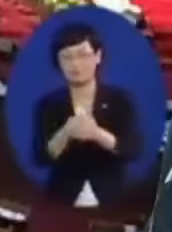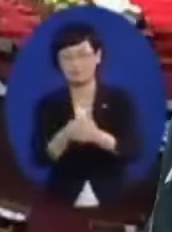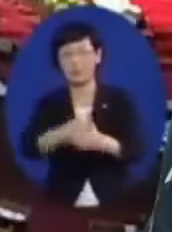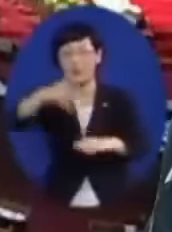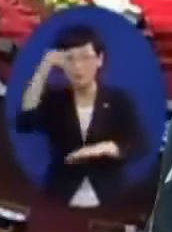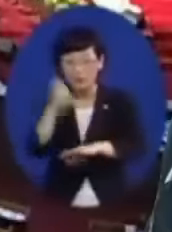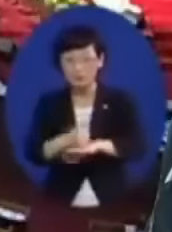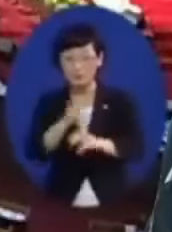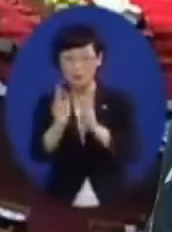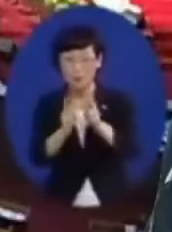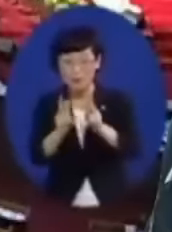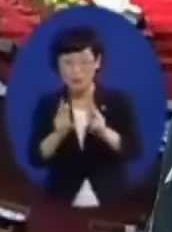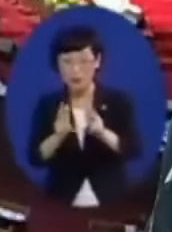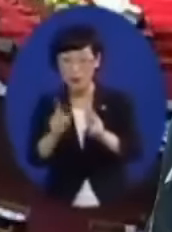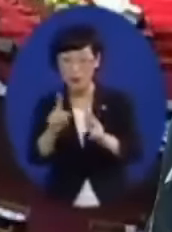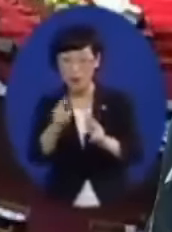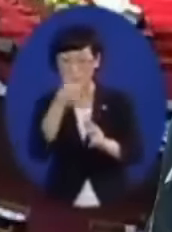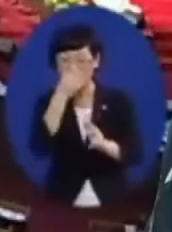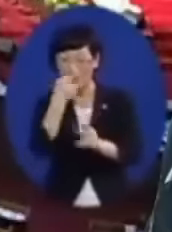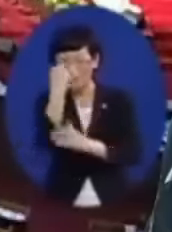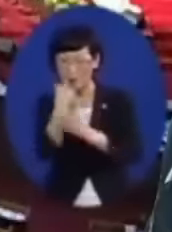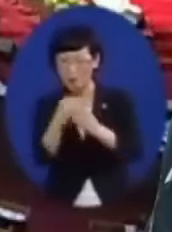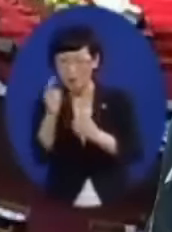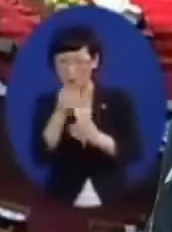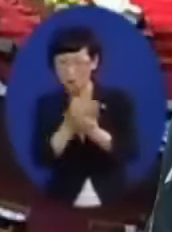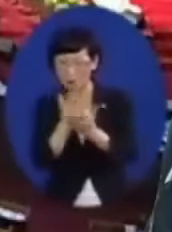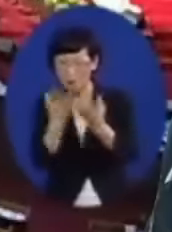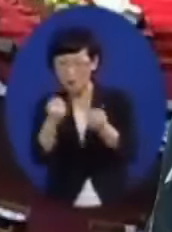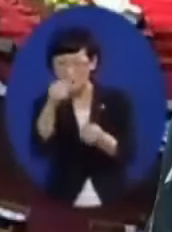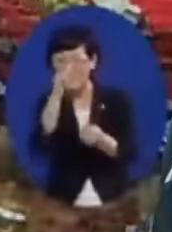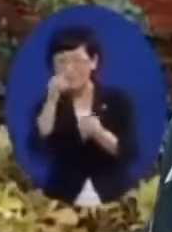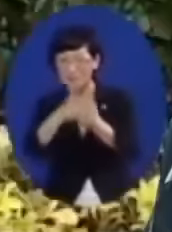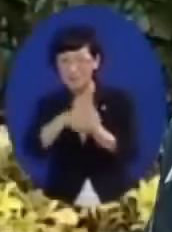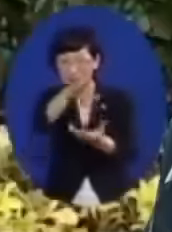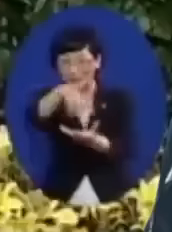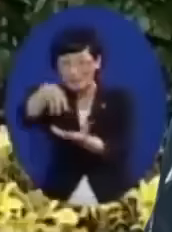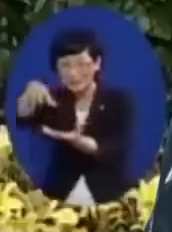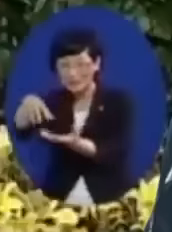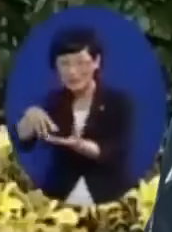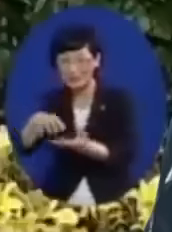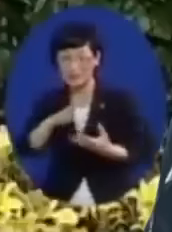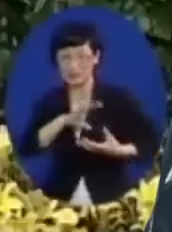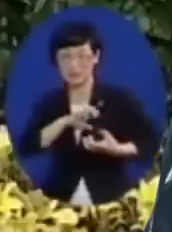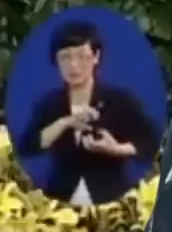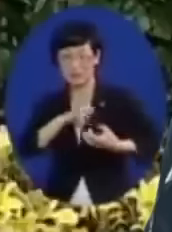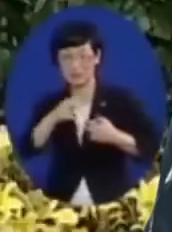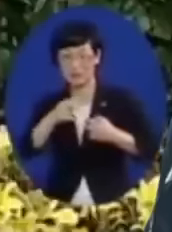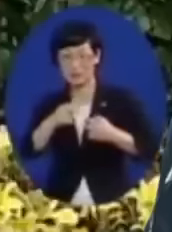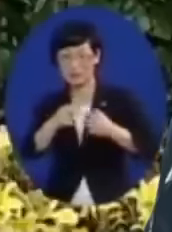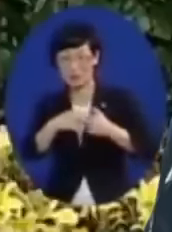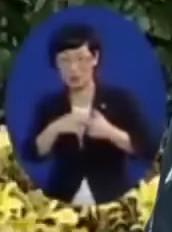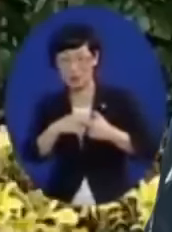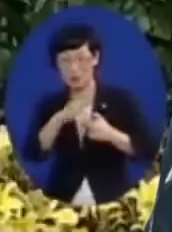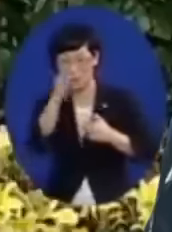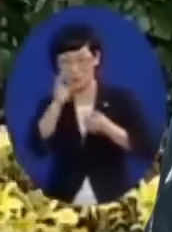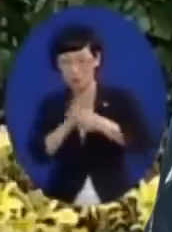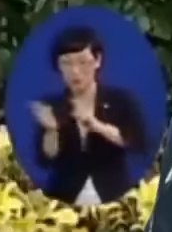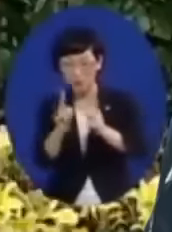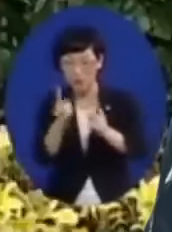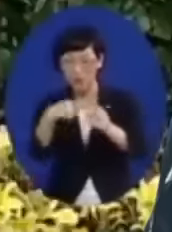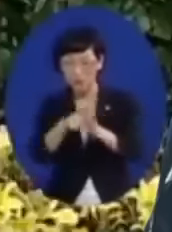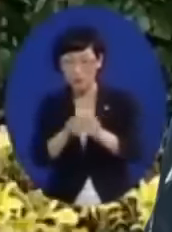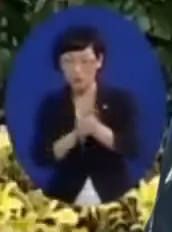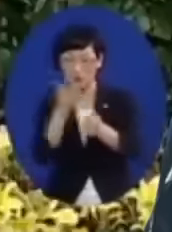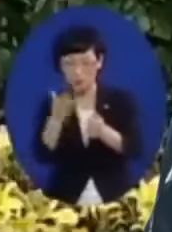마침 회사에서 폐지가 많이 나와서 그것으로 심장병 환자들을 수술하는데 도와야 되겠다고 생각했습니다. 성도님은 일주일에